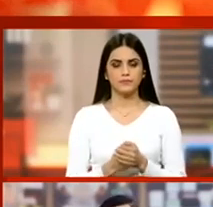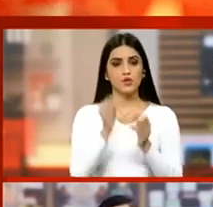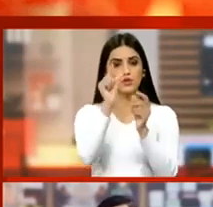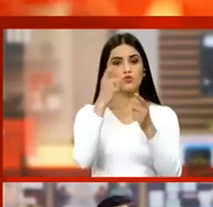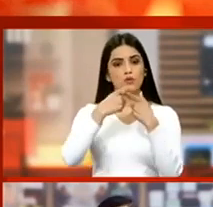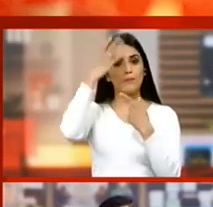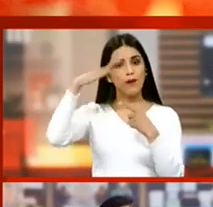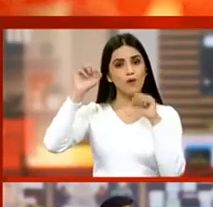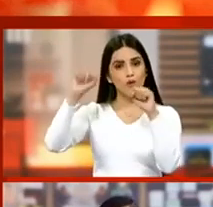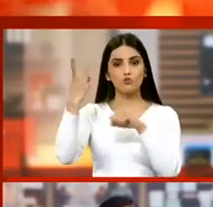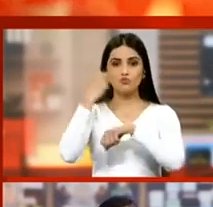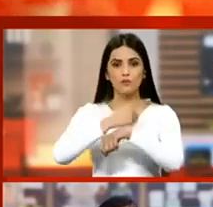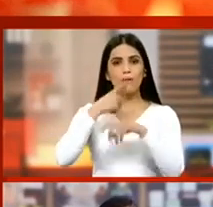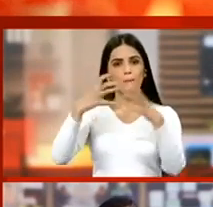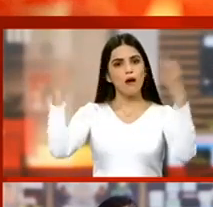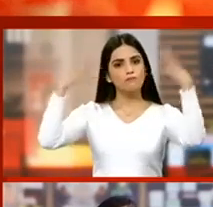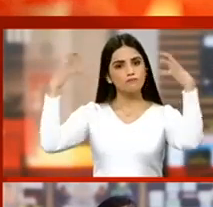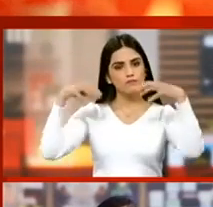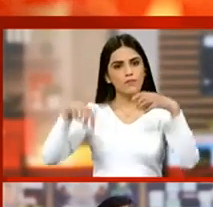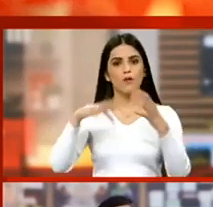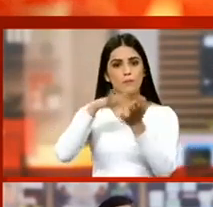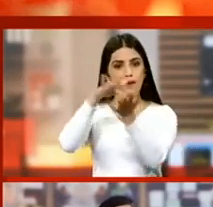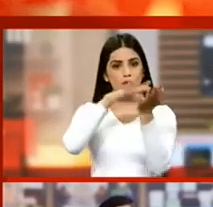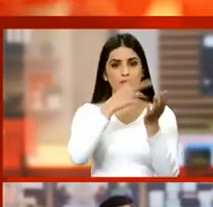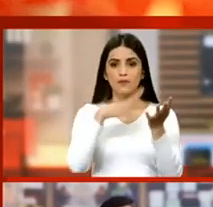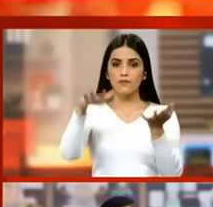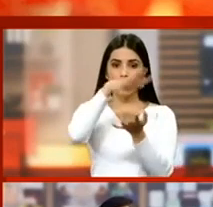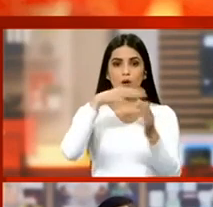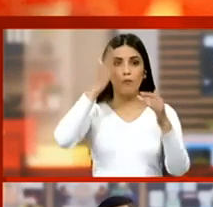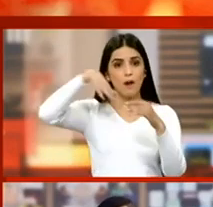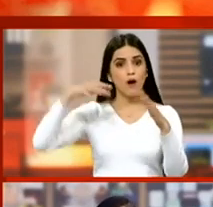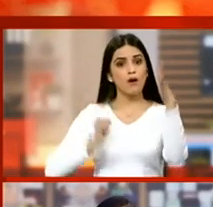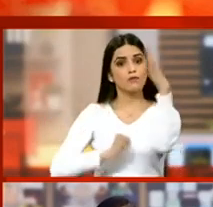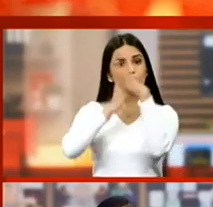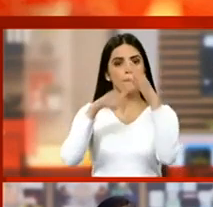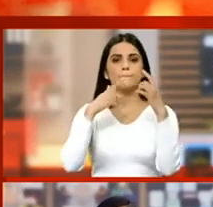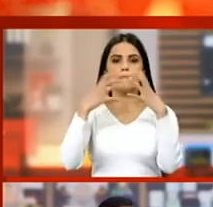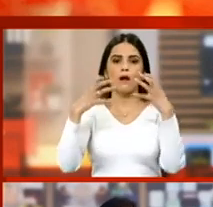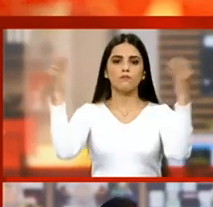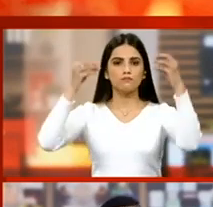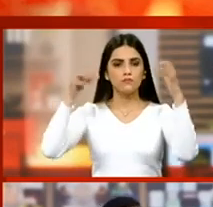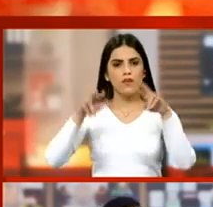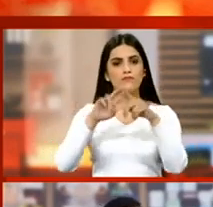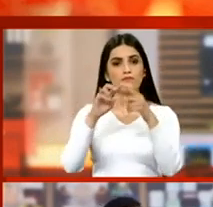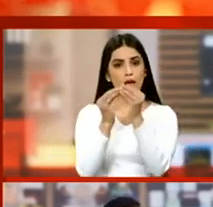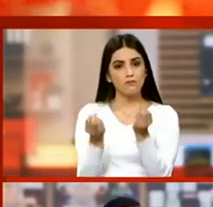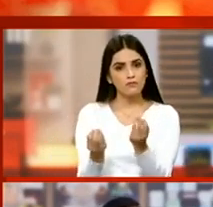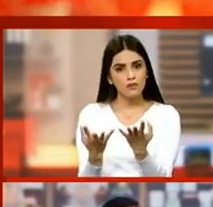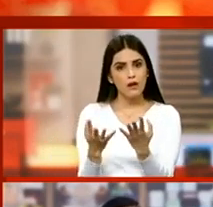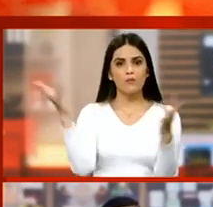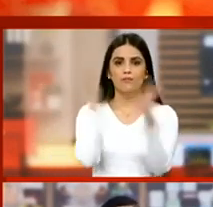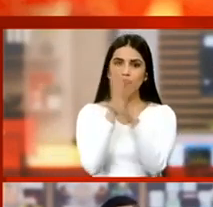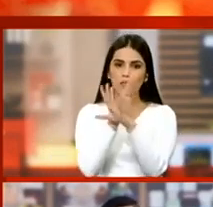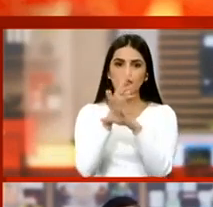उत्राखर्ण में दो दिनों से बर्फबारी जारी है प्रदेश के जादातर उचाईबाले लाकों में बर्फबारी हो रही है फरवरी की शुरुवात में